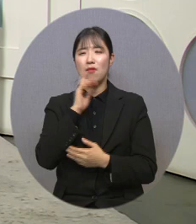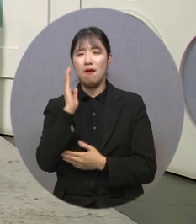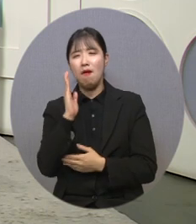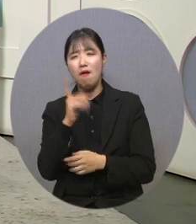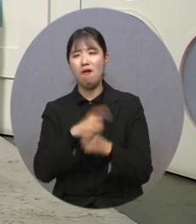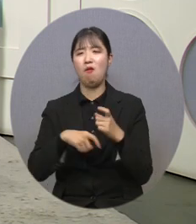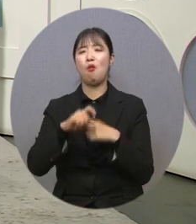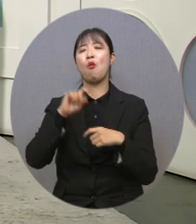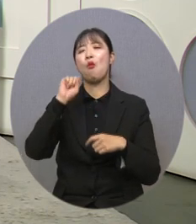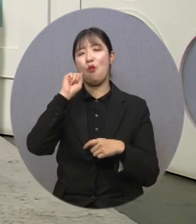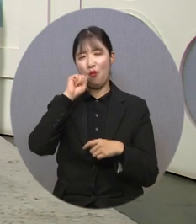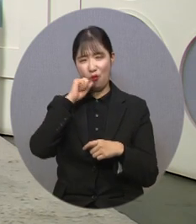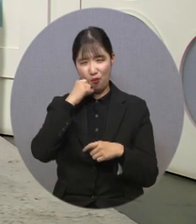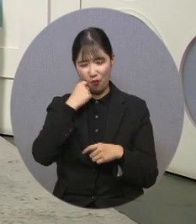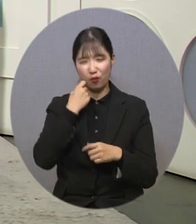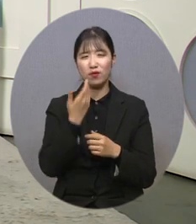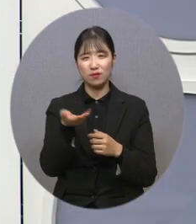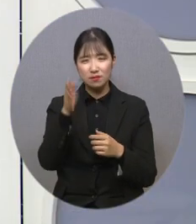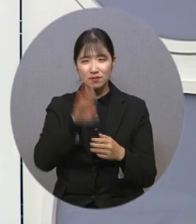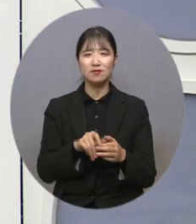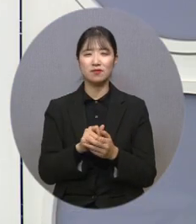못했는데, 그러면서 제가 한 얘기가